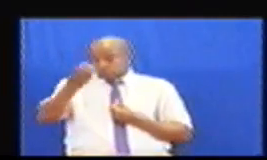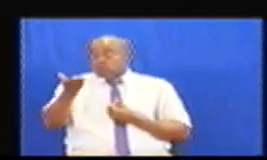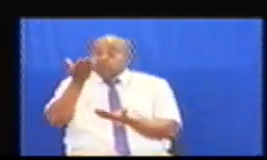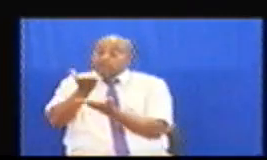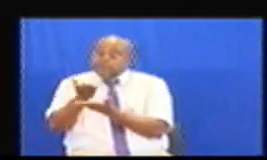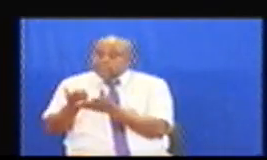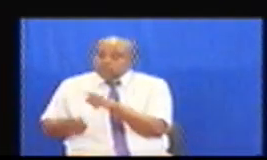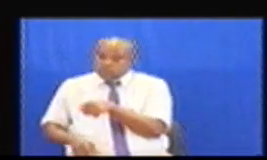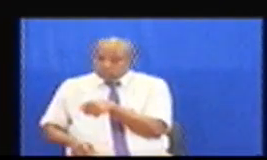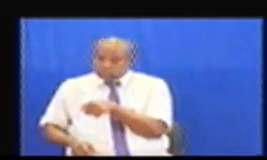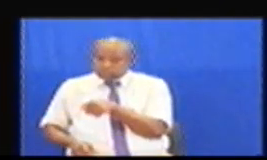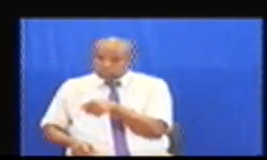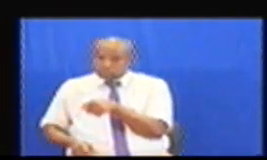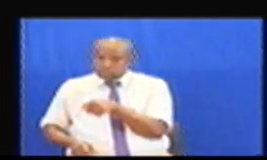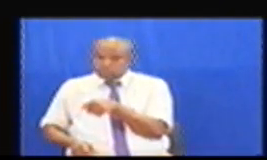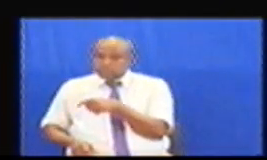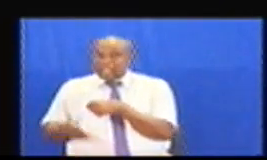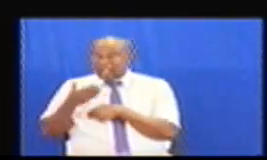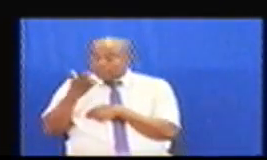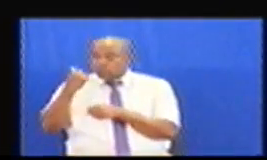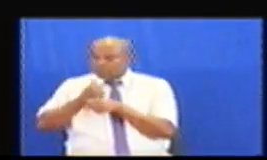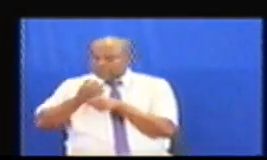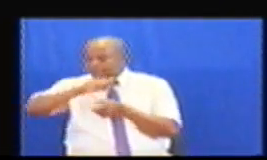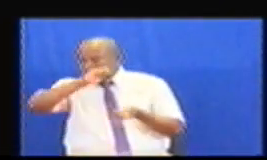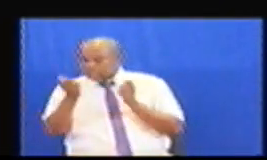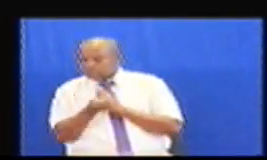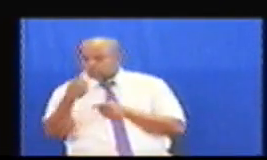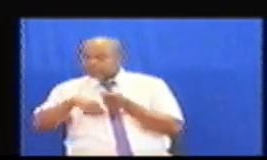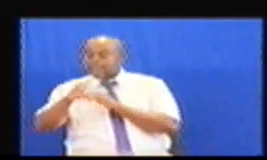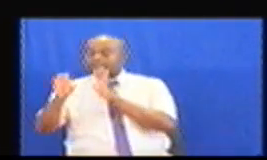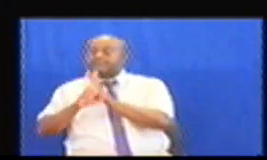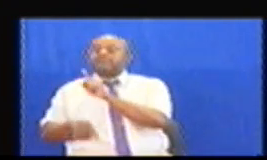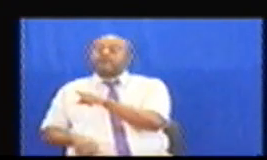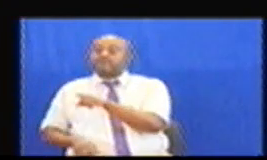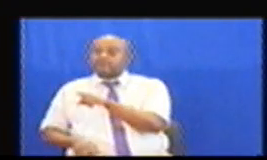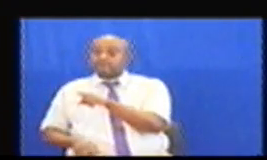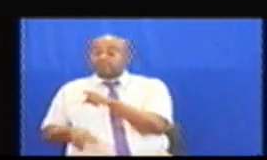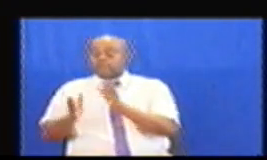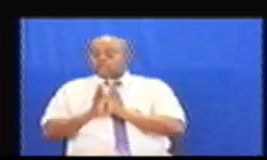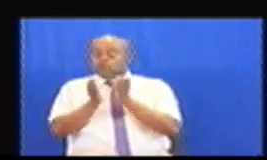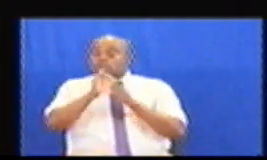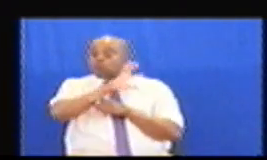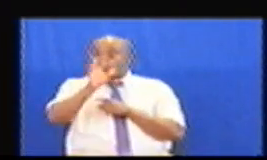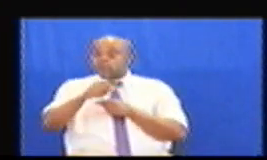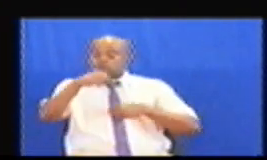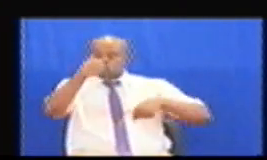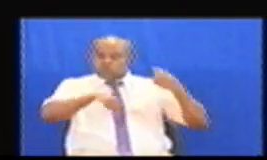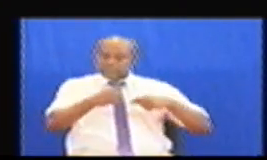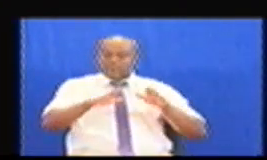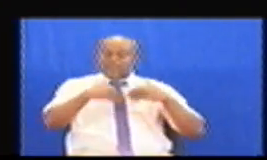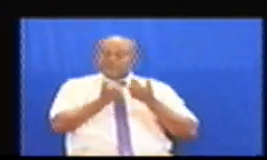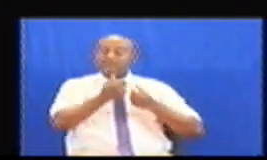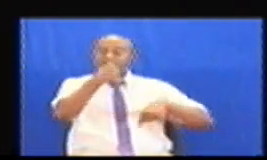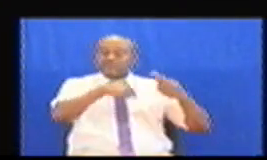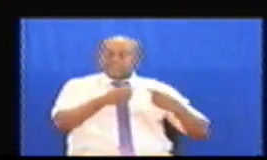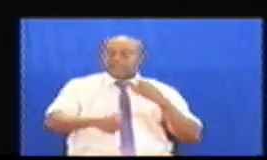itaipendeza serikali, walete marekebisho ya kikatiba ili basi wadau wote wa siasa, kwa maana ya vyama vya siasa